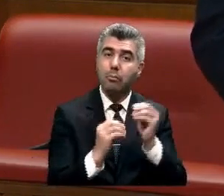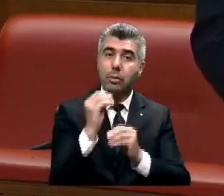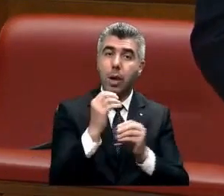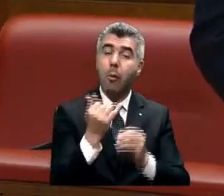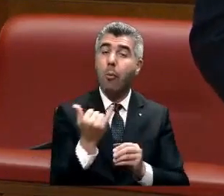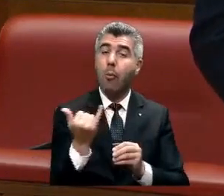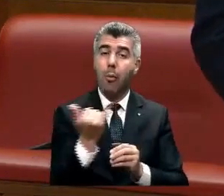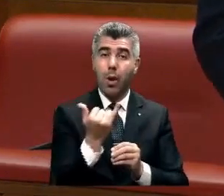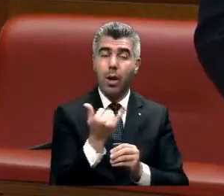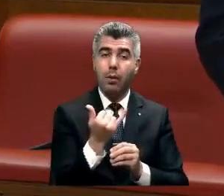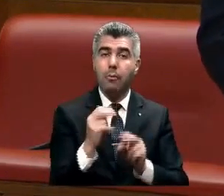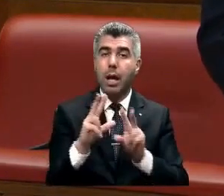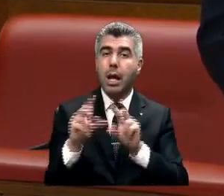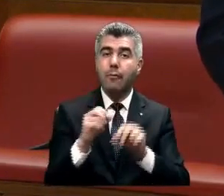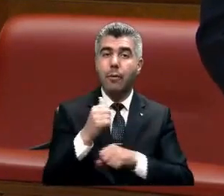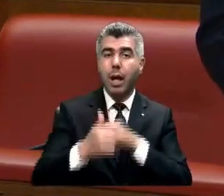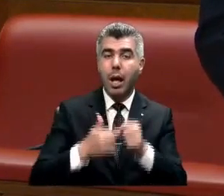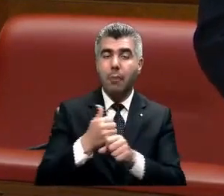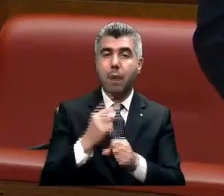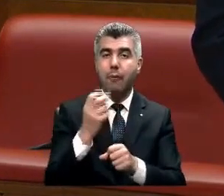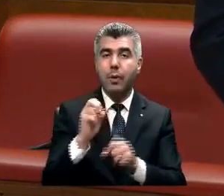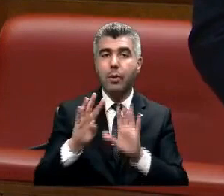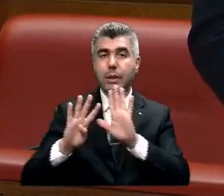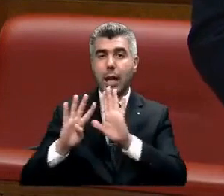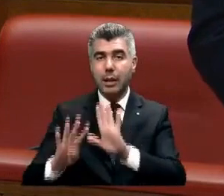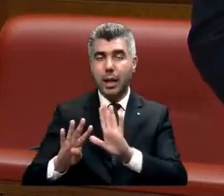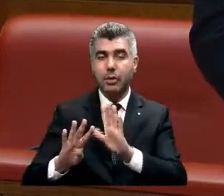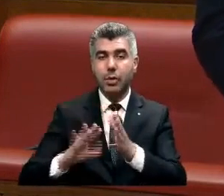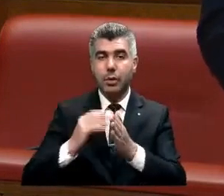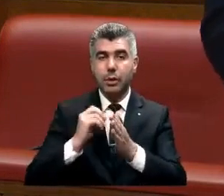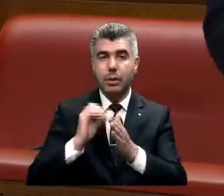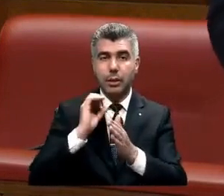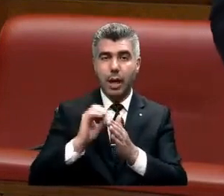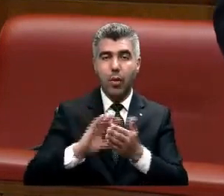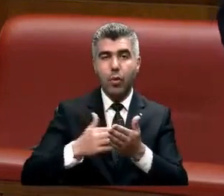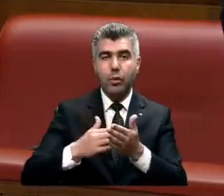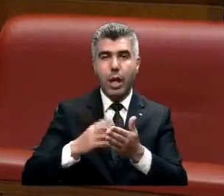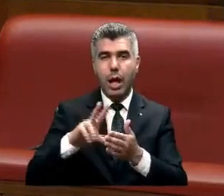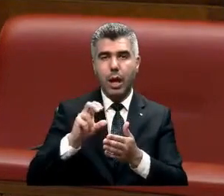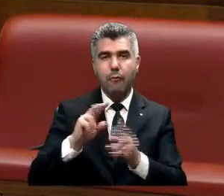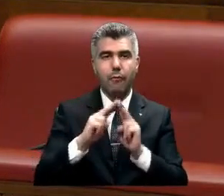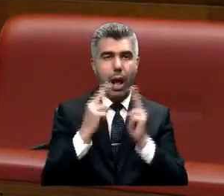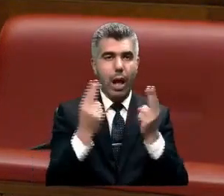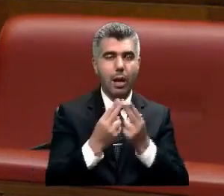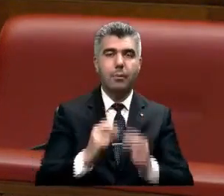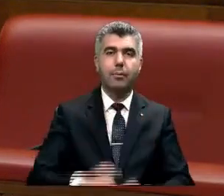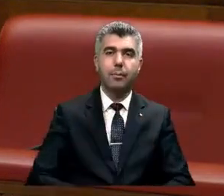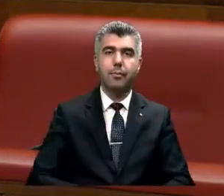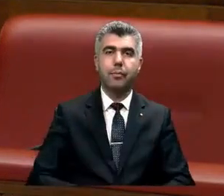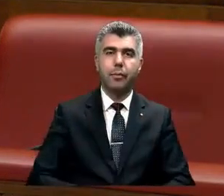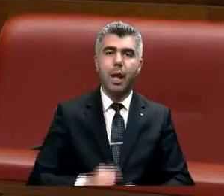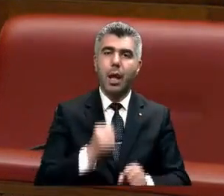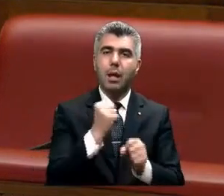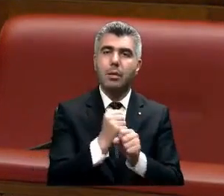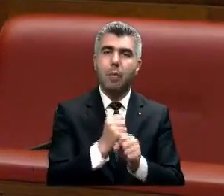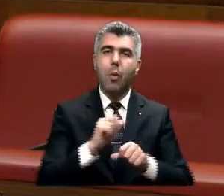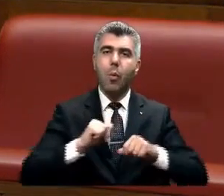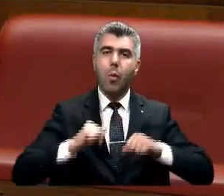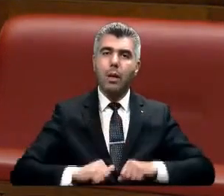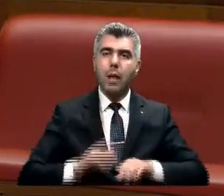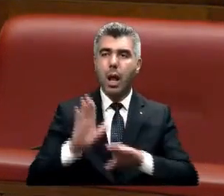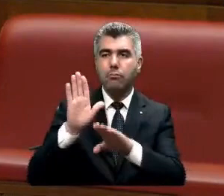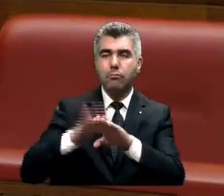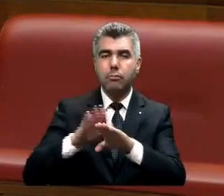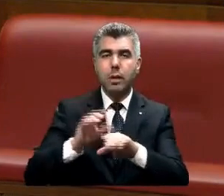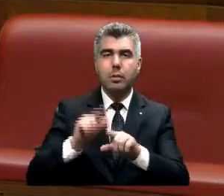مهم مقارنة مع سنة 2019 نتيجة التضخم الذي يعيشه العالم. وقد عملت الوزارة مؤخرا على حث الشركات